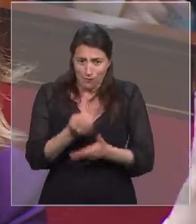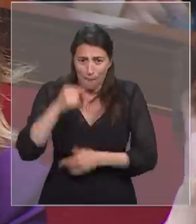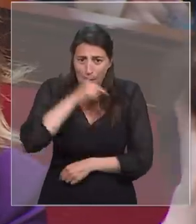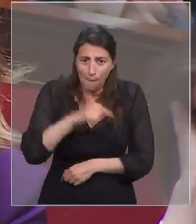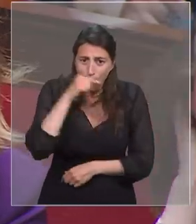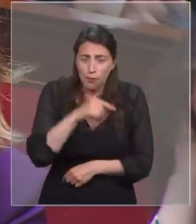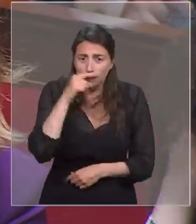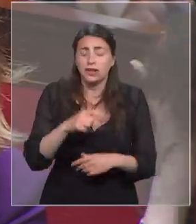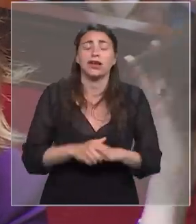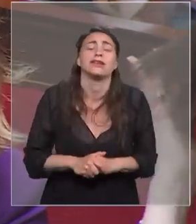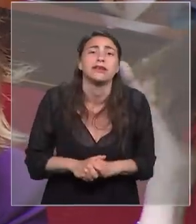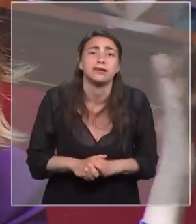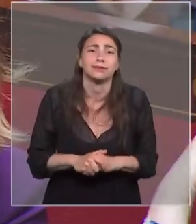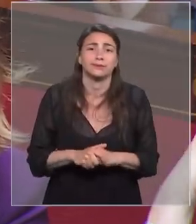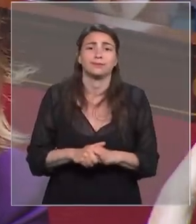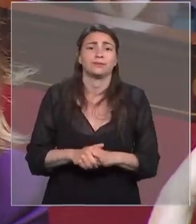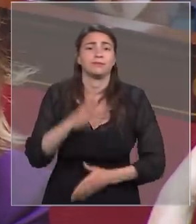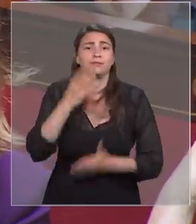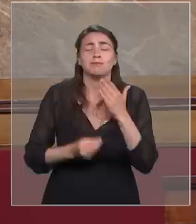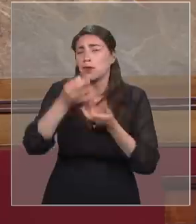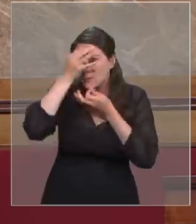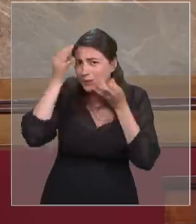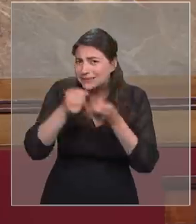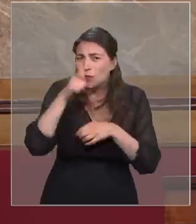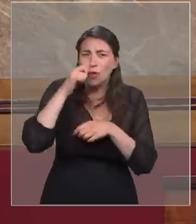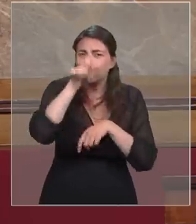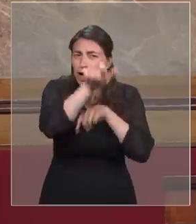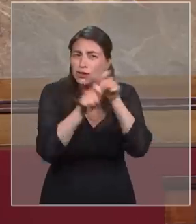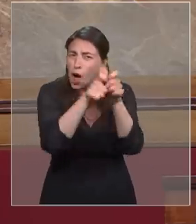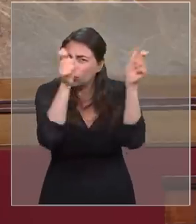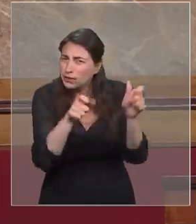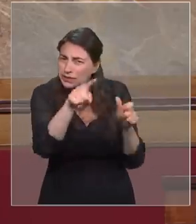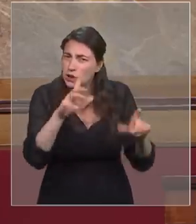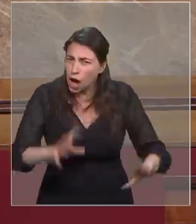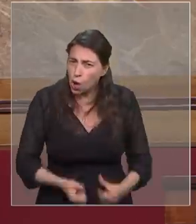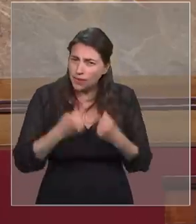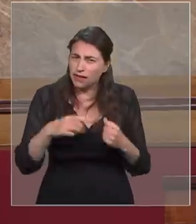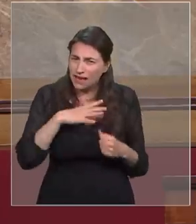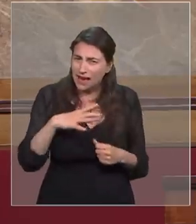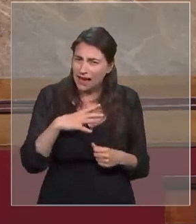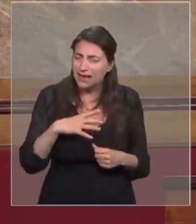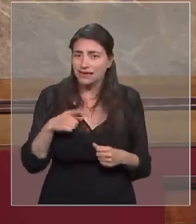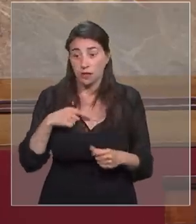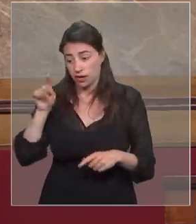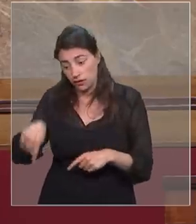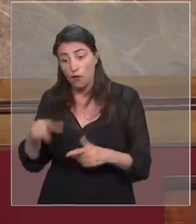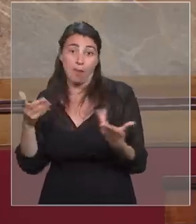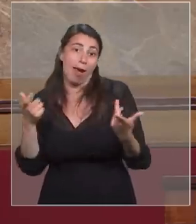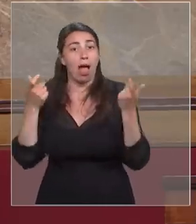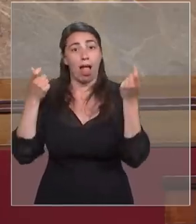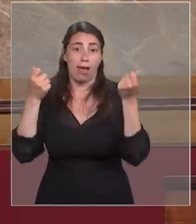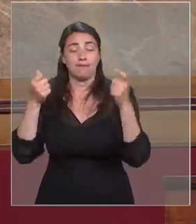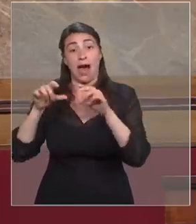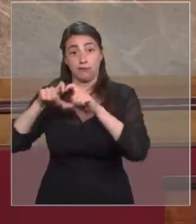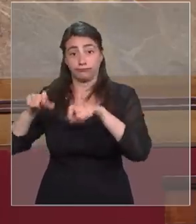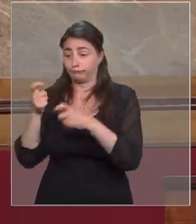garantie décennale ou de précision sur les compétences du prestataire de service, prestations payées en liquide qui échappent à toute fiscalité, les dérapages